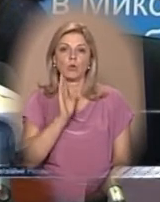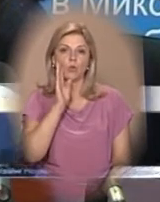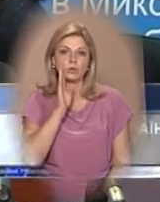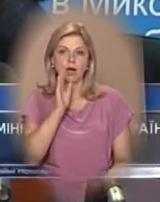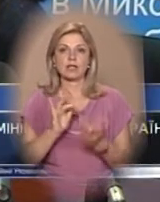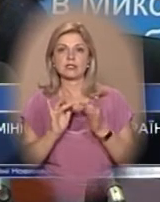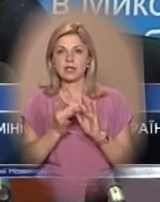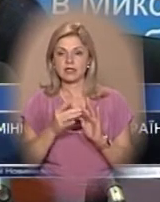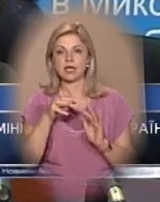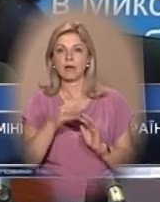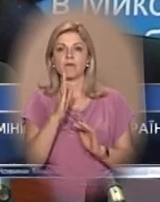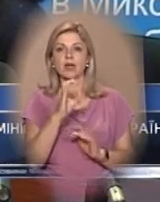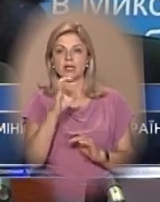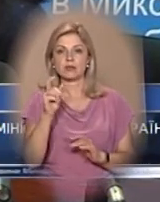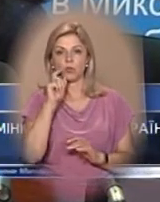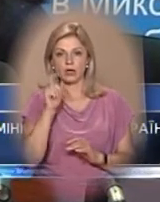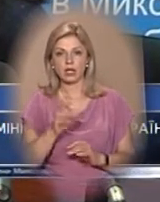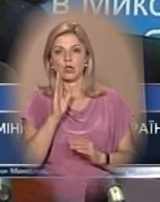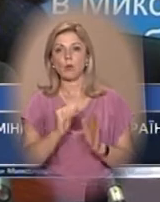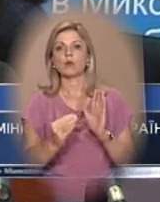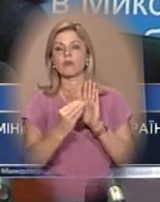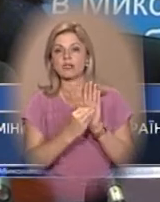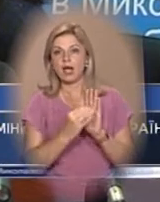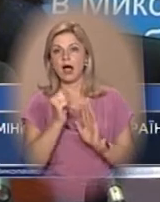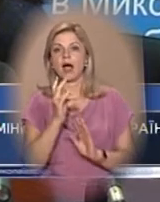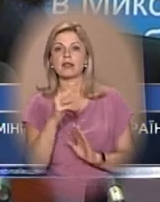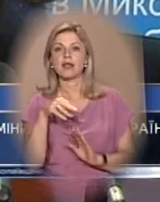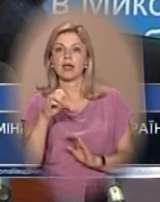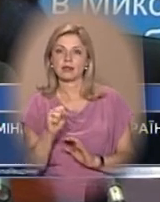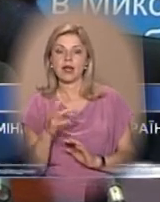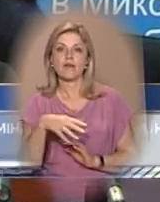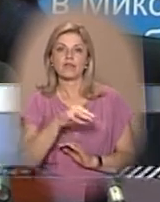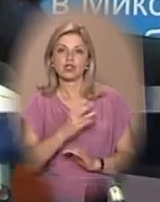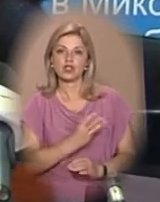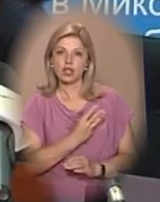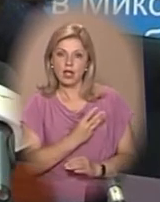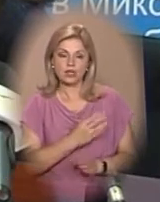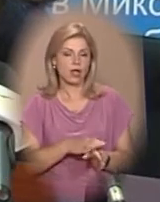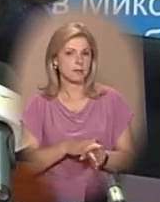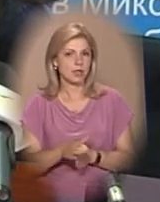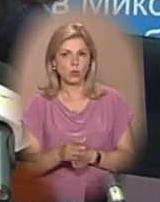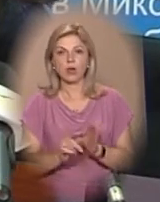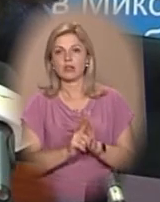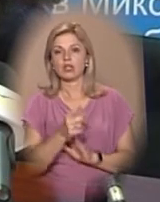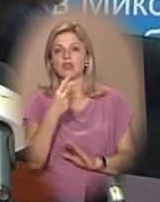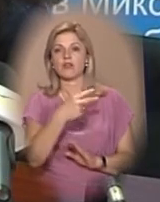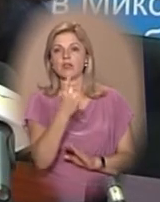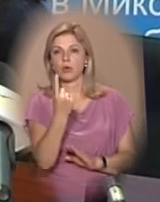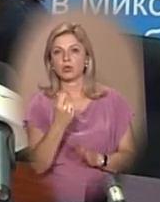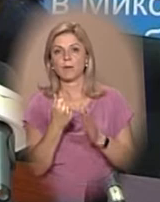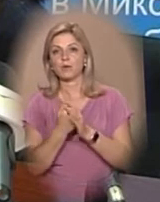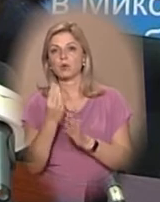сайті МВС України буде висіти анкета, і всі бажаючі, абсолютно, починаючи з 21